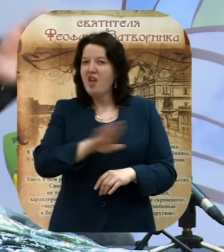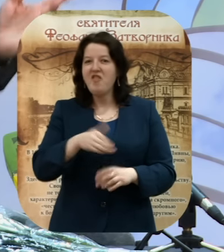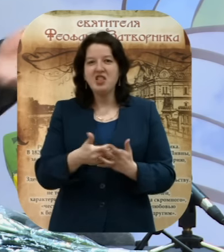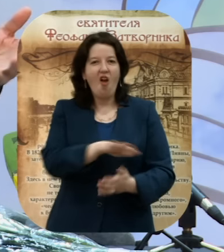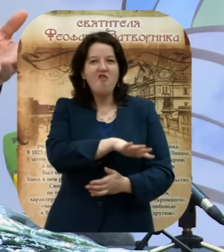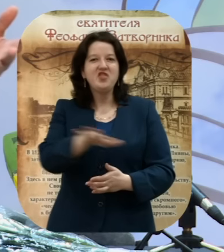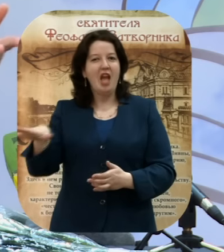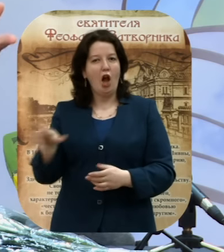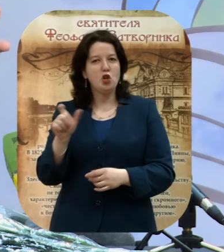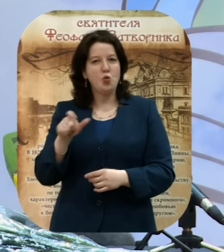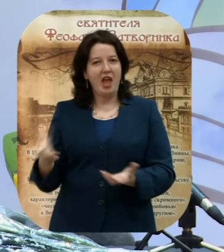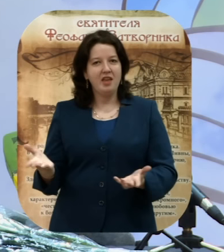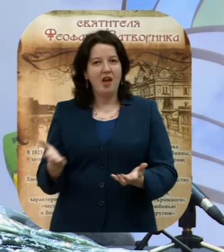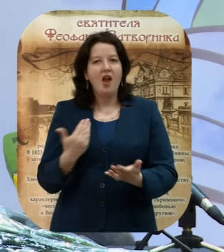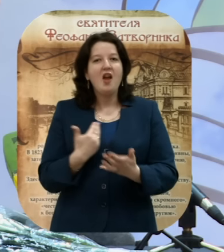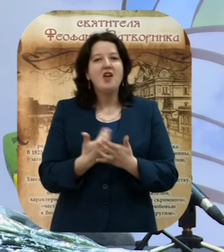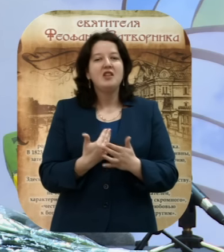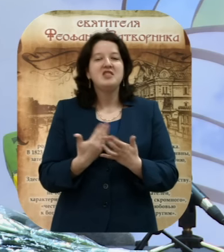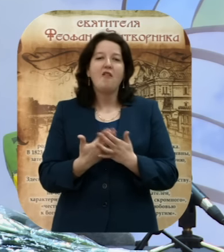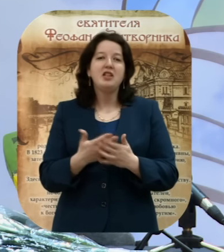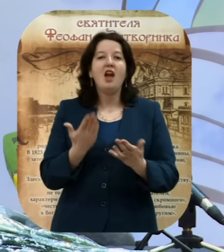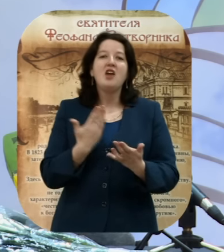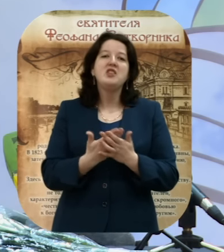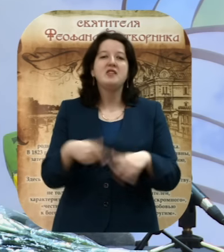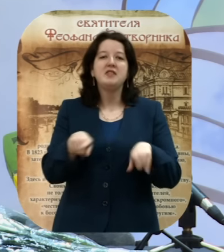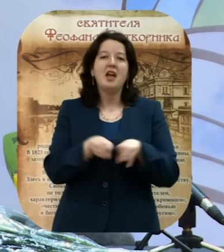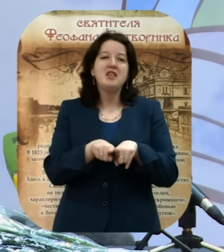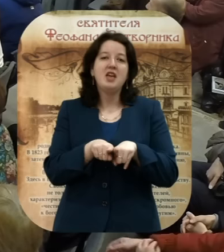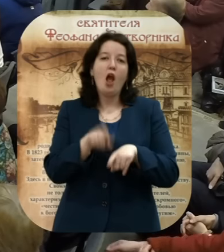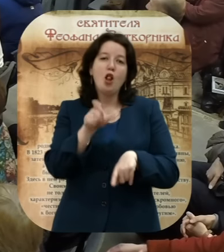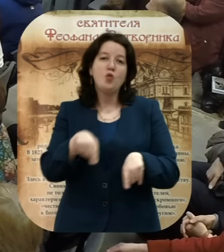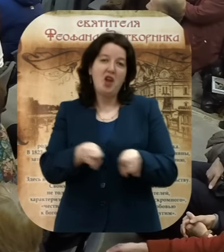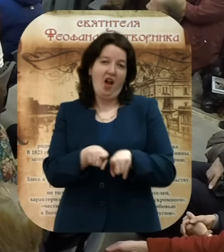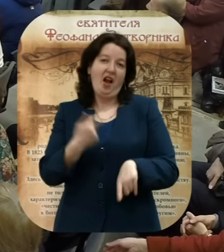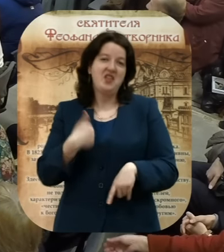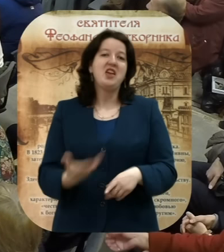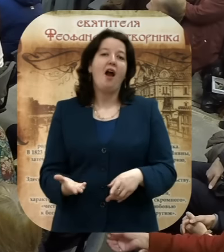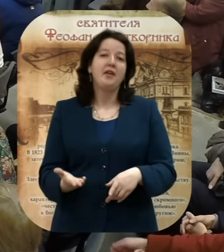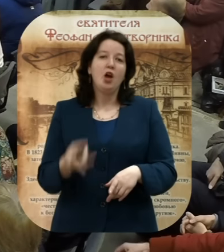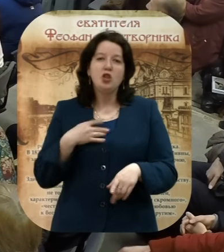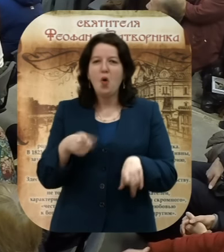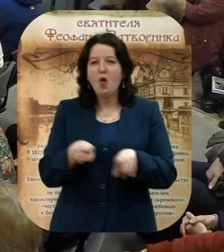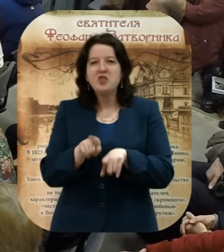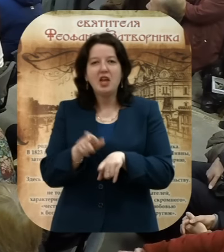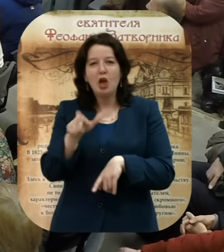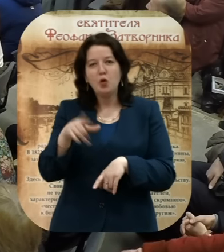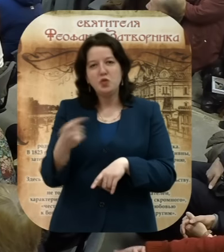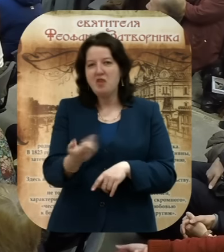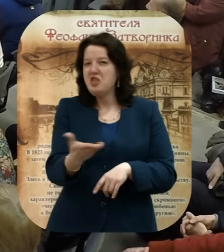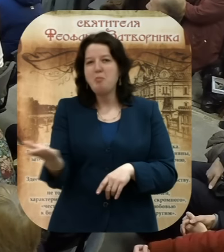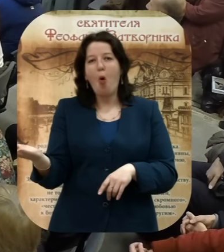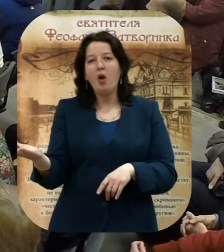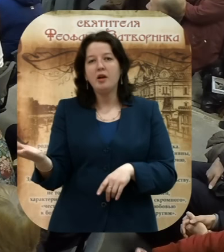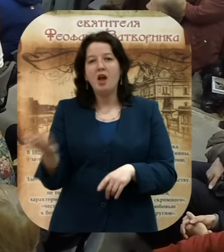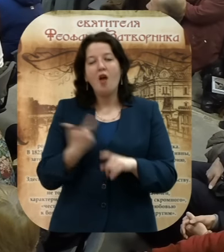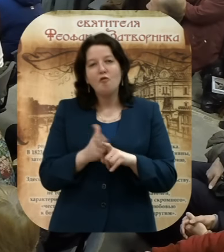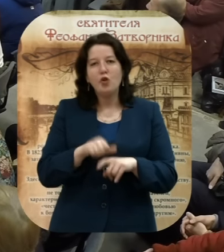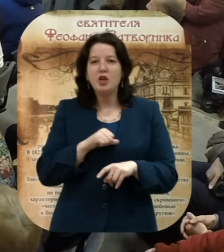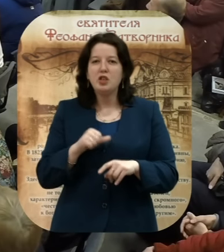Ну, по крайней мере, есть еще люди, такие, как и я, но их не так много. Вот самое большее, что я могу